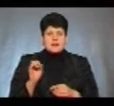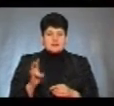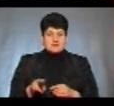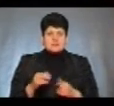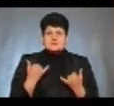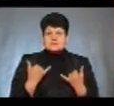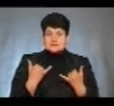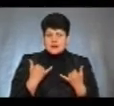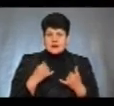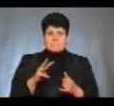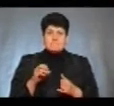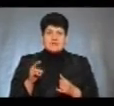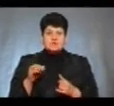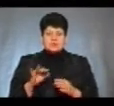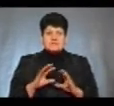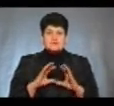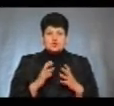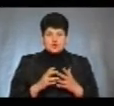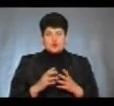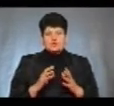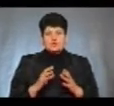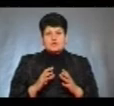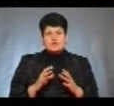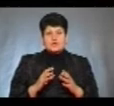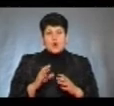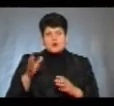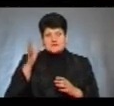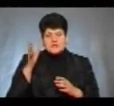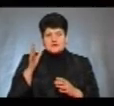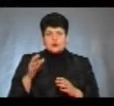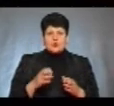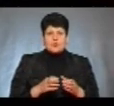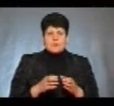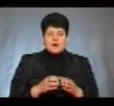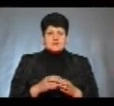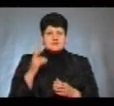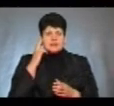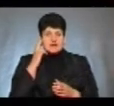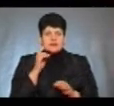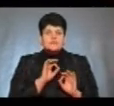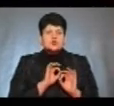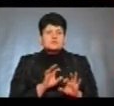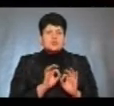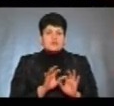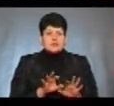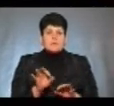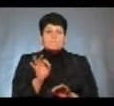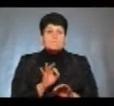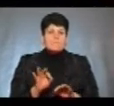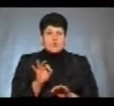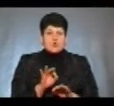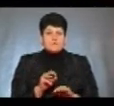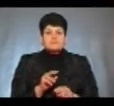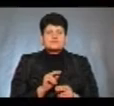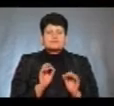Зараз методист міжнародної освітньої компанії із Києва Геннадій Білоус розповідає про